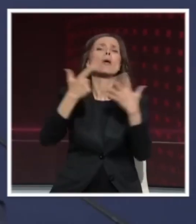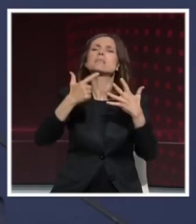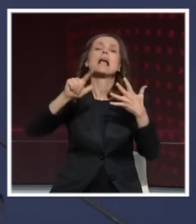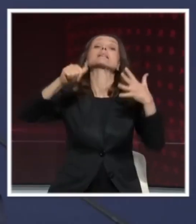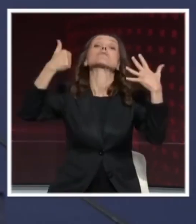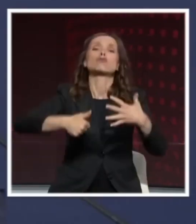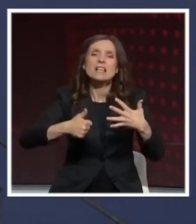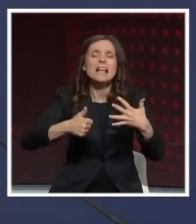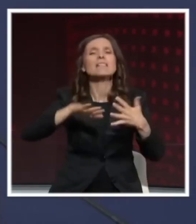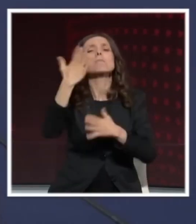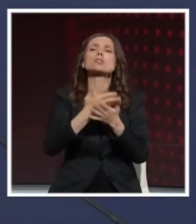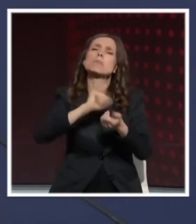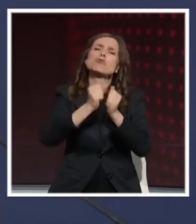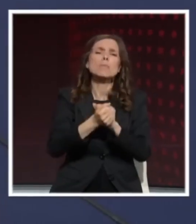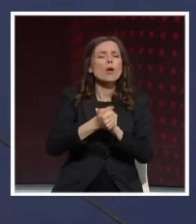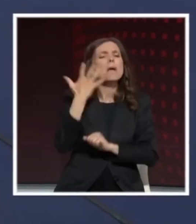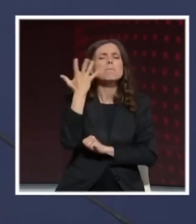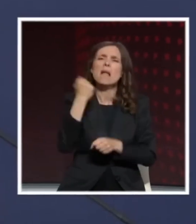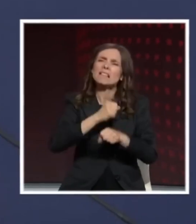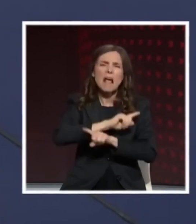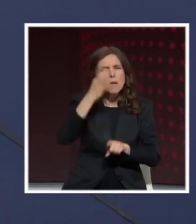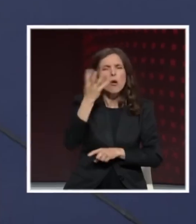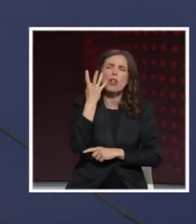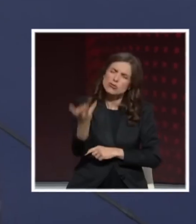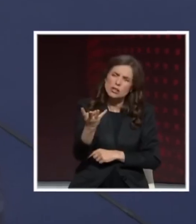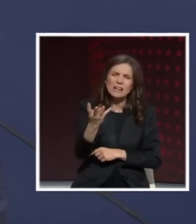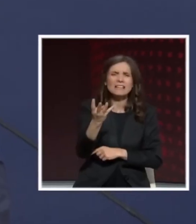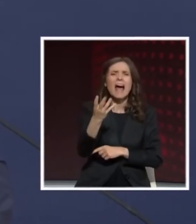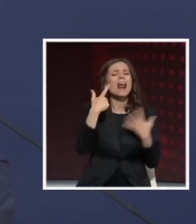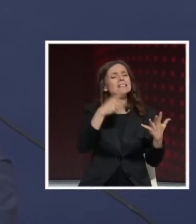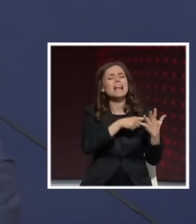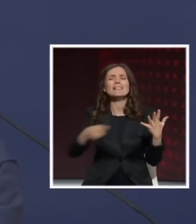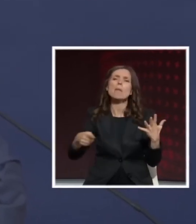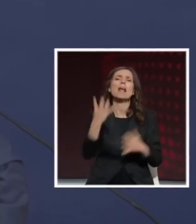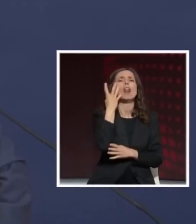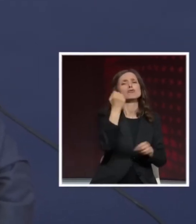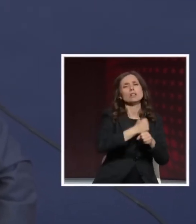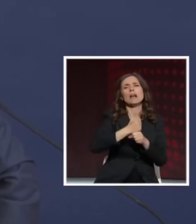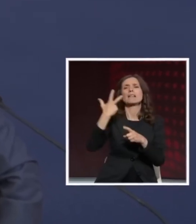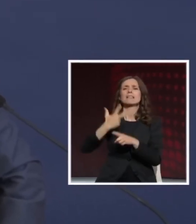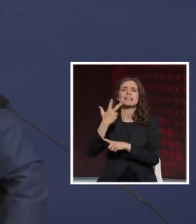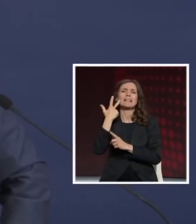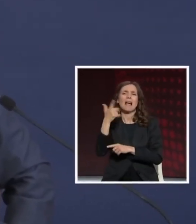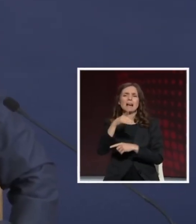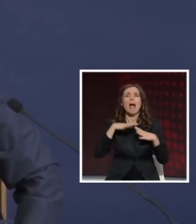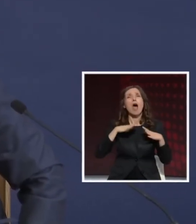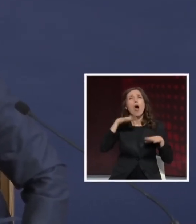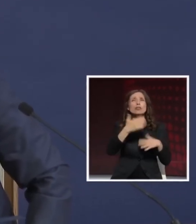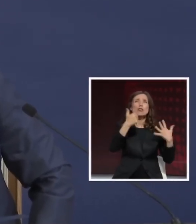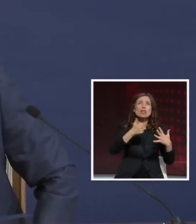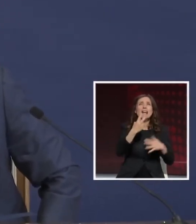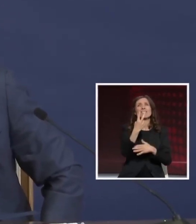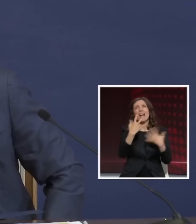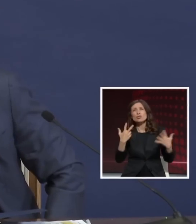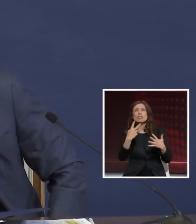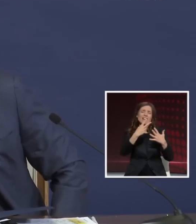5 dana, nego da radimo 4 dana u nedelji. Pa kad skratimo na 4 dana u nedelji, po 7 sata, to će bude 28, pa na 6 sati 24 sata.